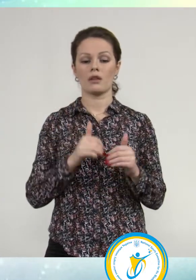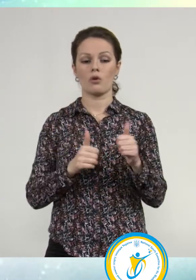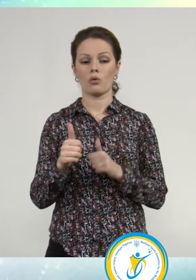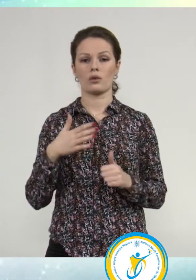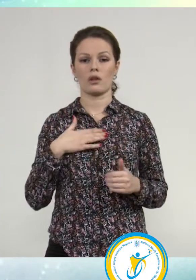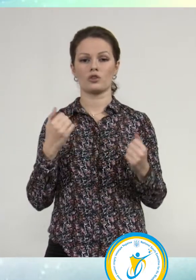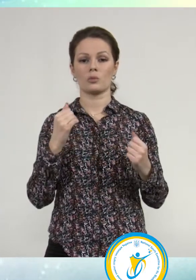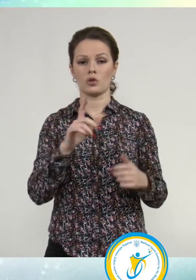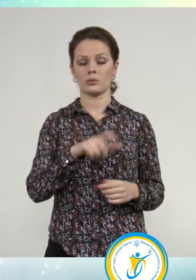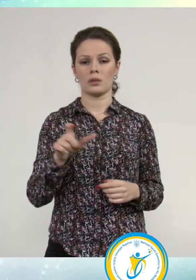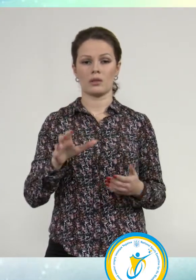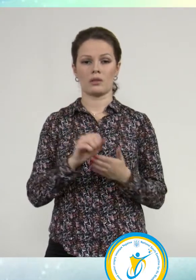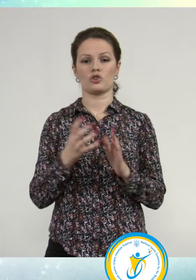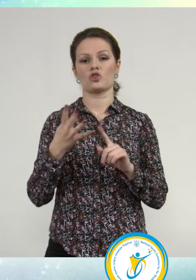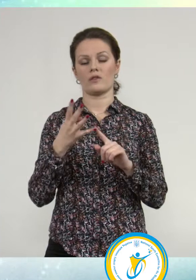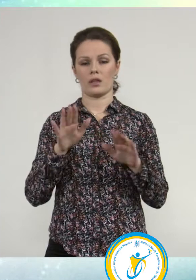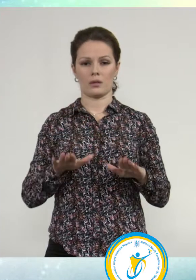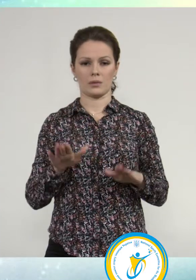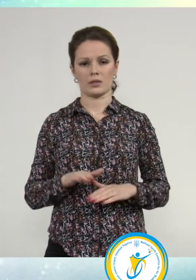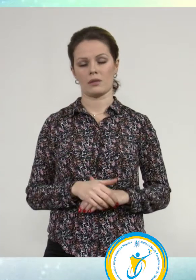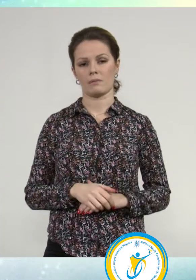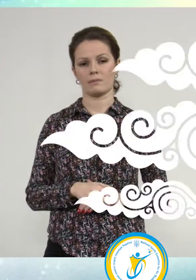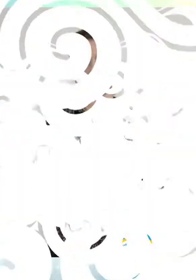посіли 4-ті місця.